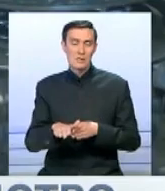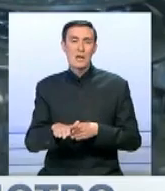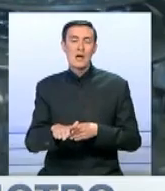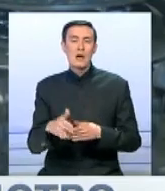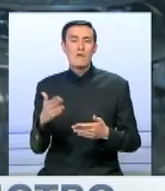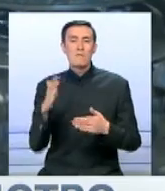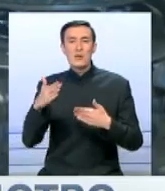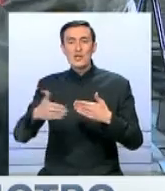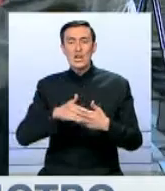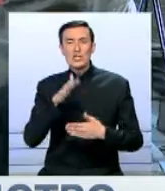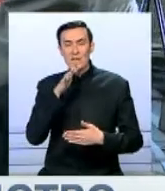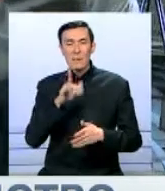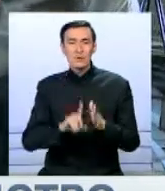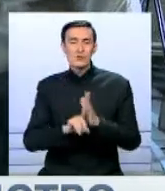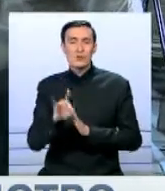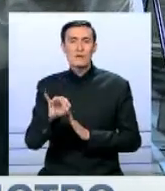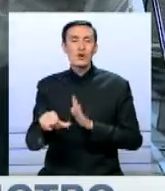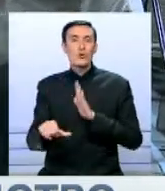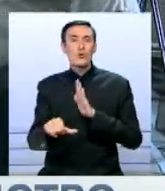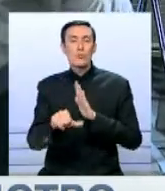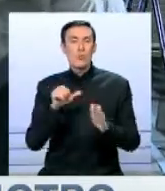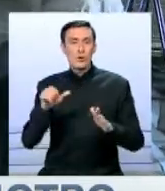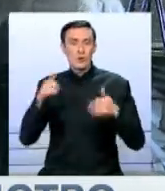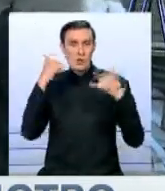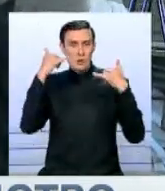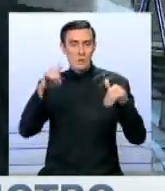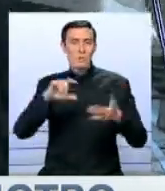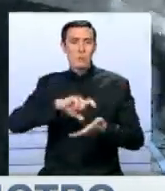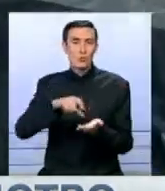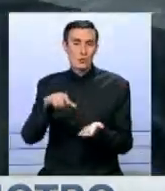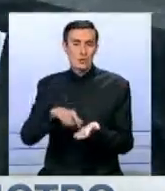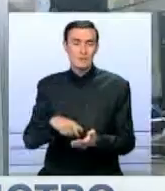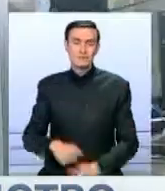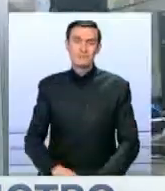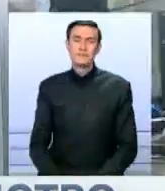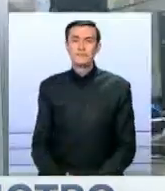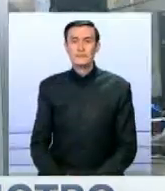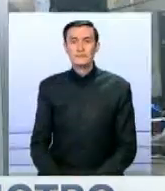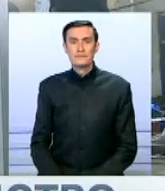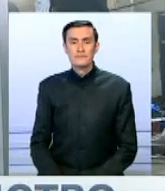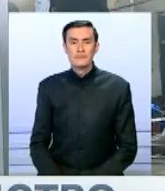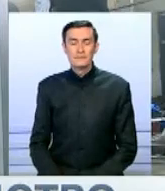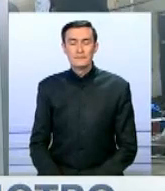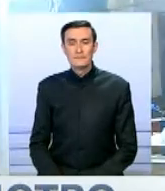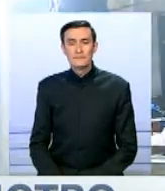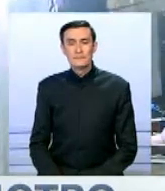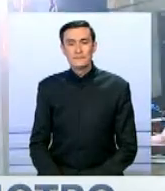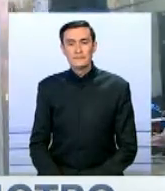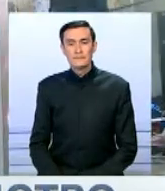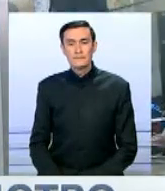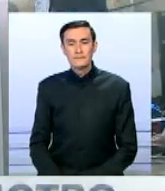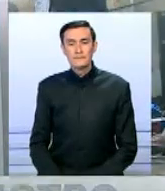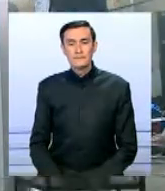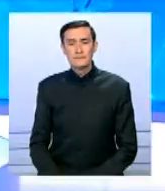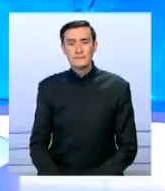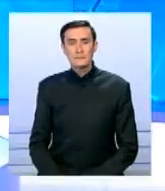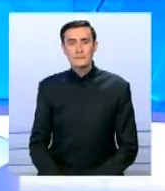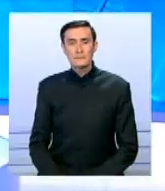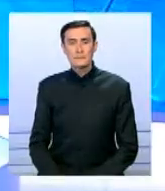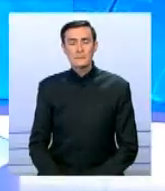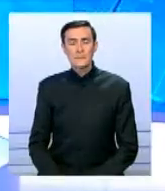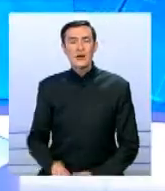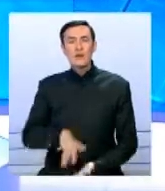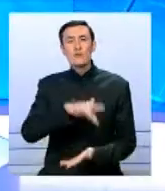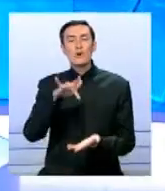начнет производить еще и убойные пункты. Анна Сенберзина, Аслан Тулепов, Восточно-Казахстанская область, Хабар-24.